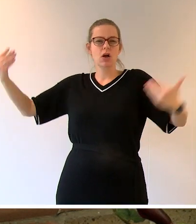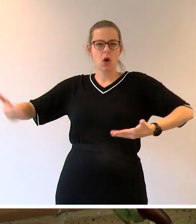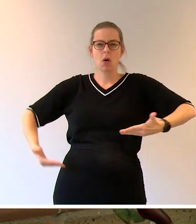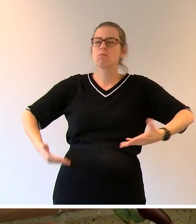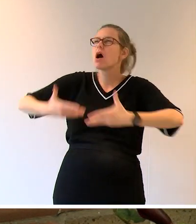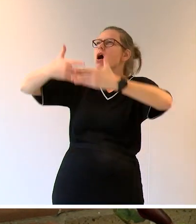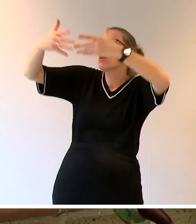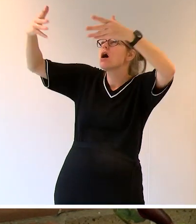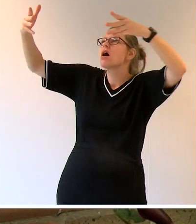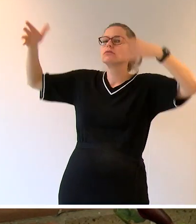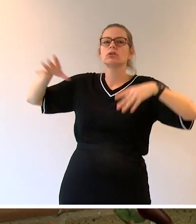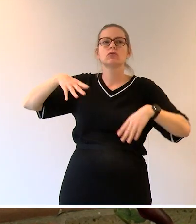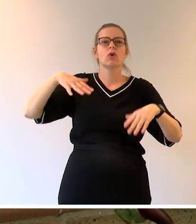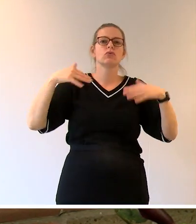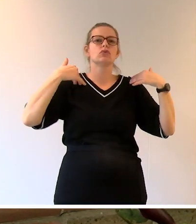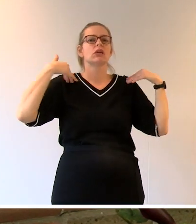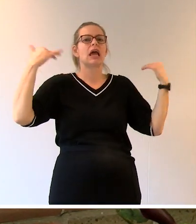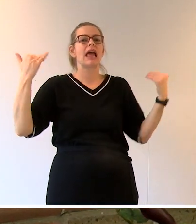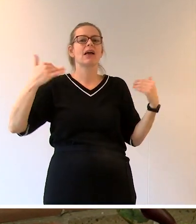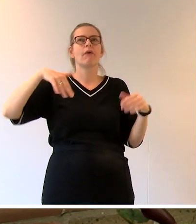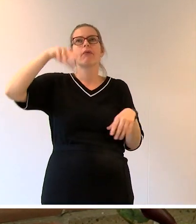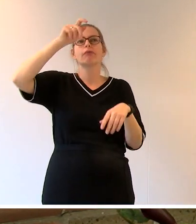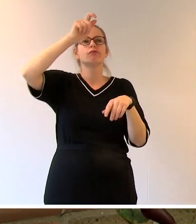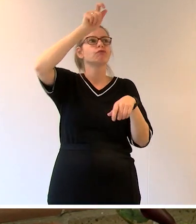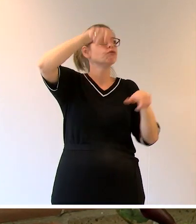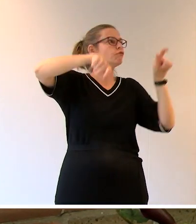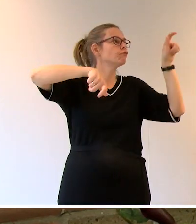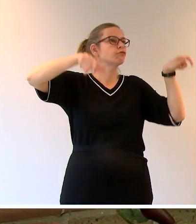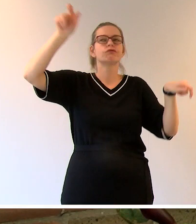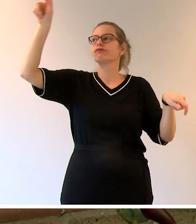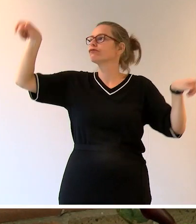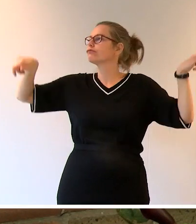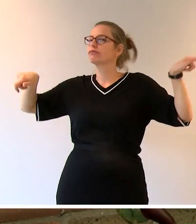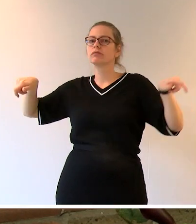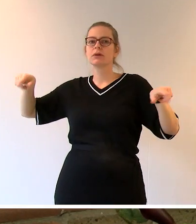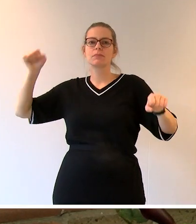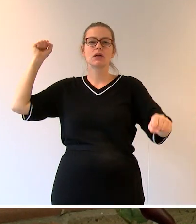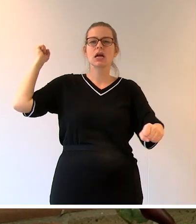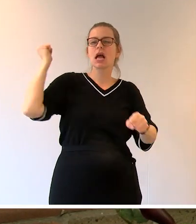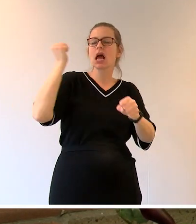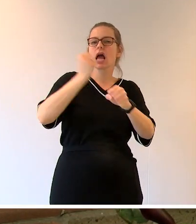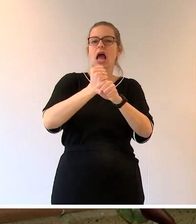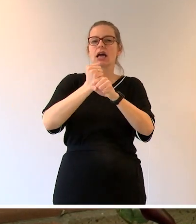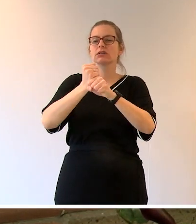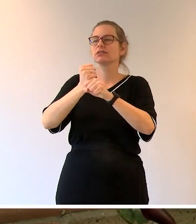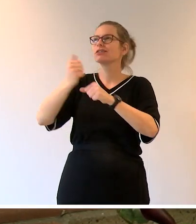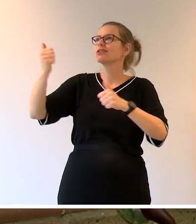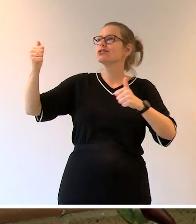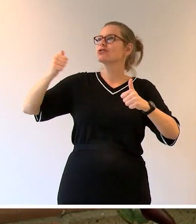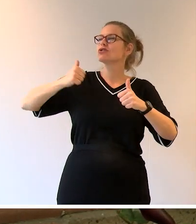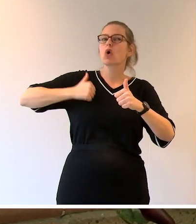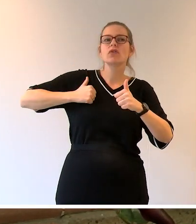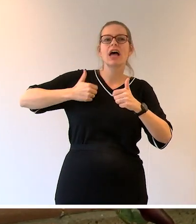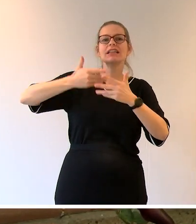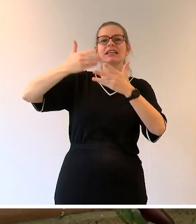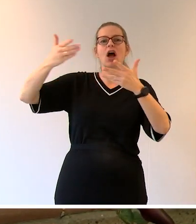zomaar engeltjes die door het luchtruim zweven. Nee, dat zijn de geallieerde soldaten. Er wordt ook